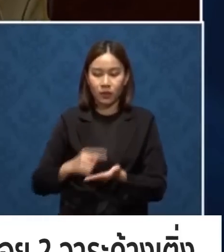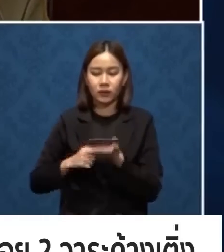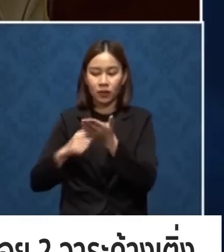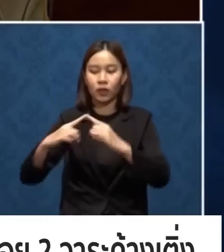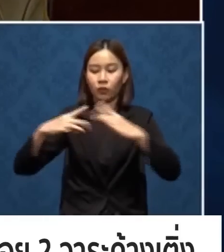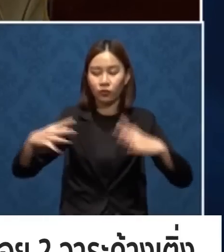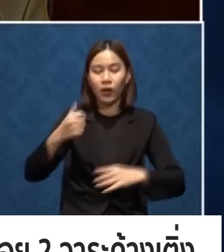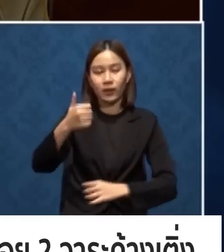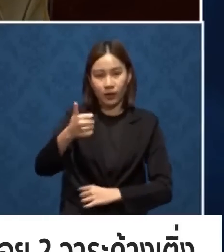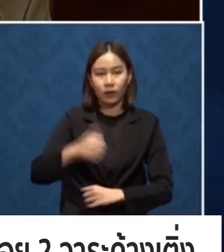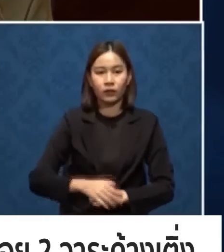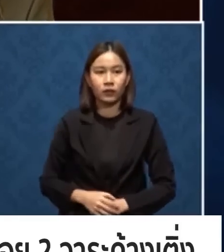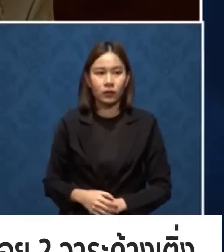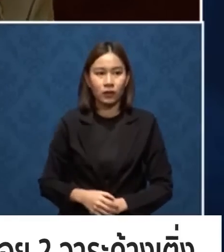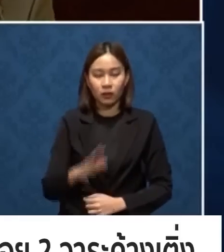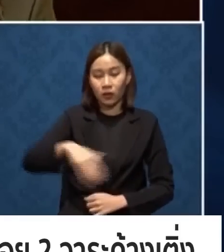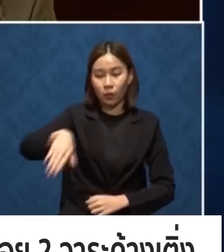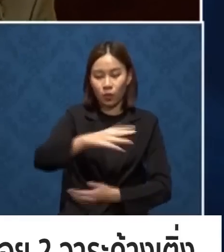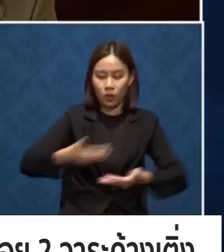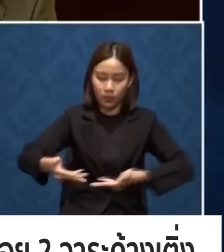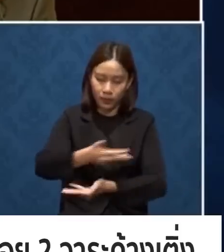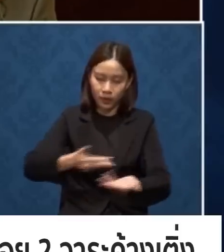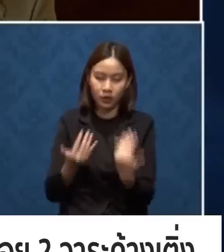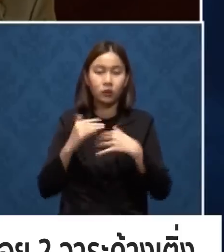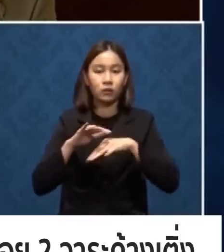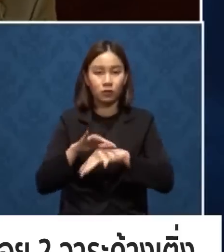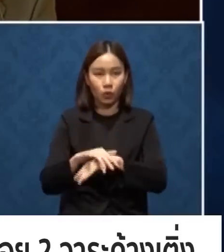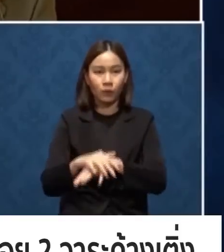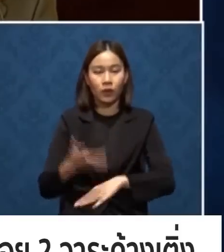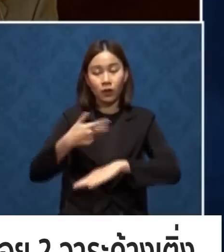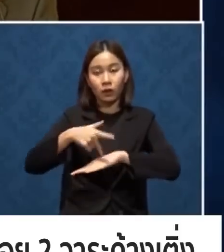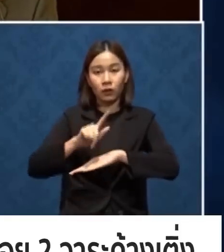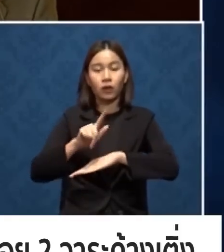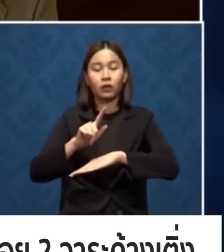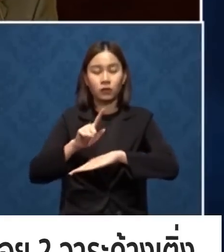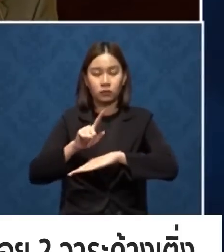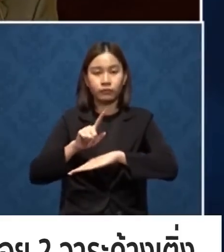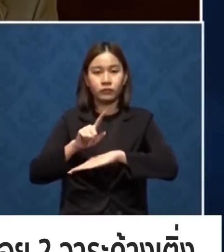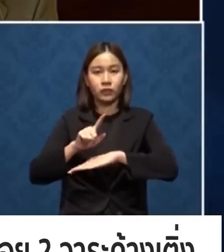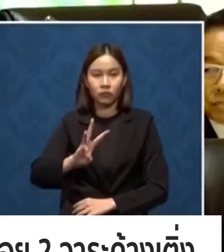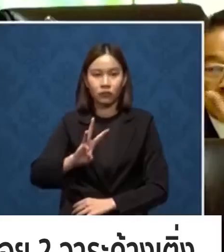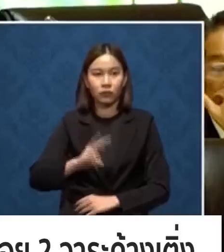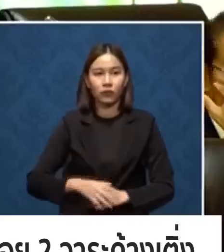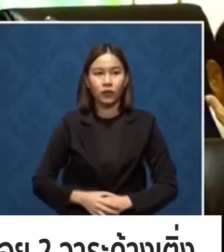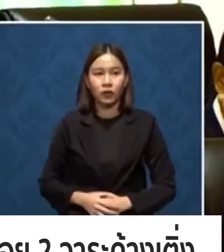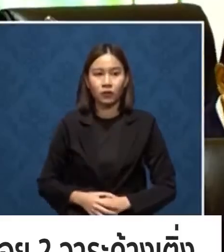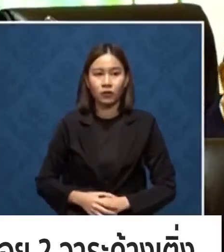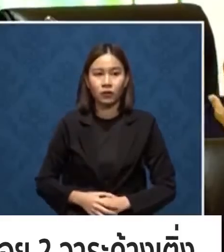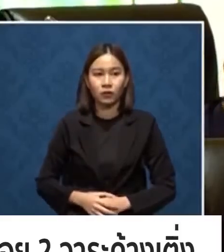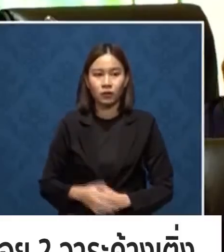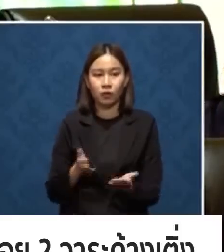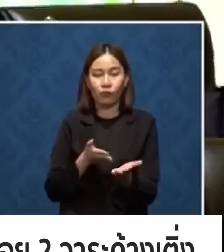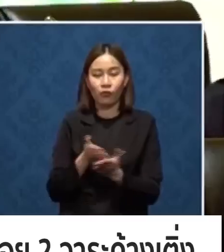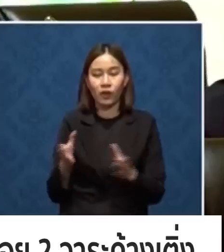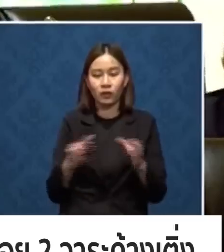อพี่สมชายแสวงการขึ้นมา ค่ะ อาจารย์วันนอก็นึกว่าพี่สมชายจะมาช่วยปรากฏว่าพี่สมชายบอกว่าคุณ